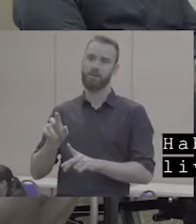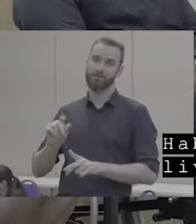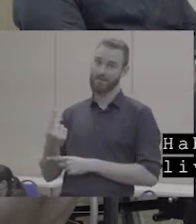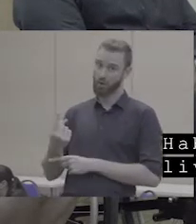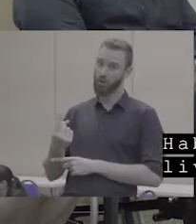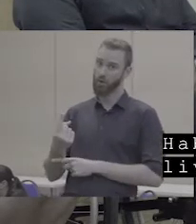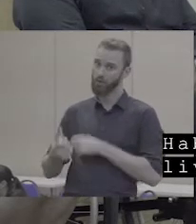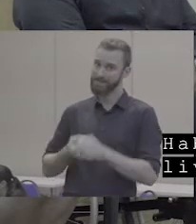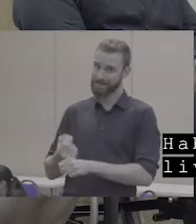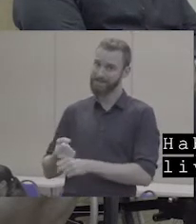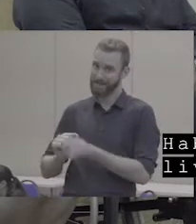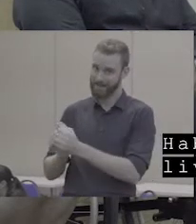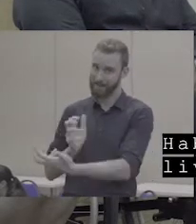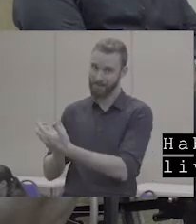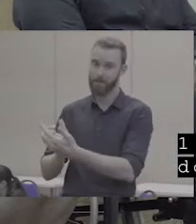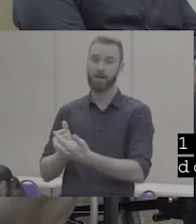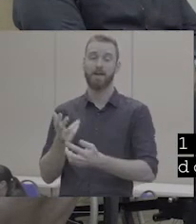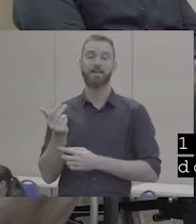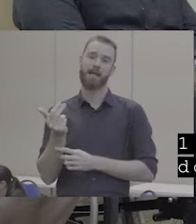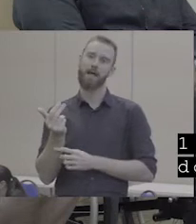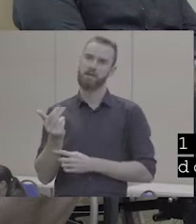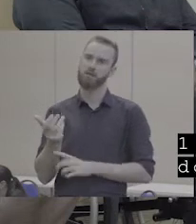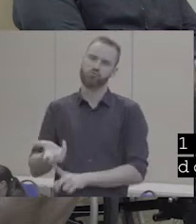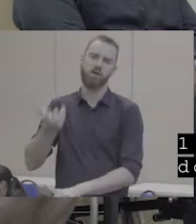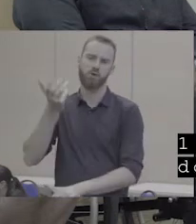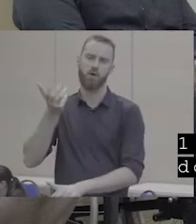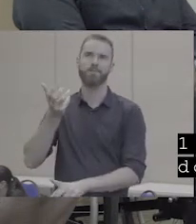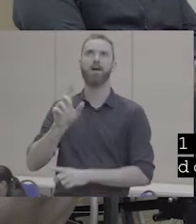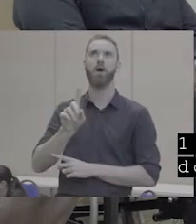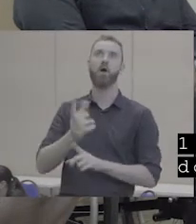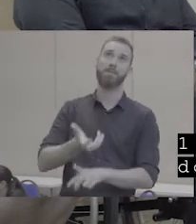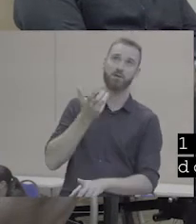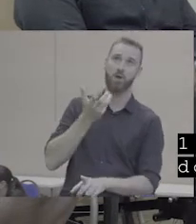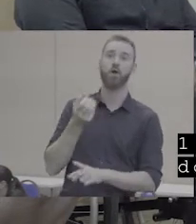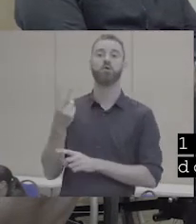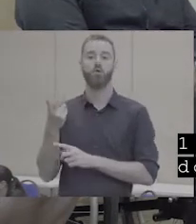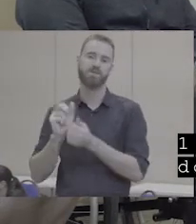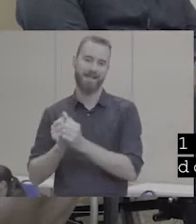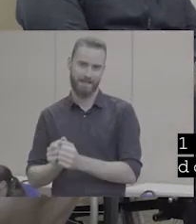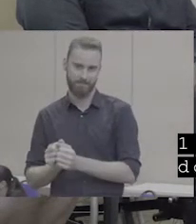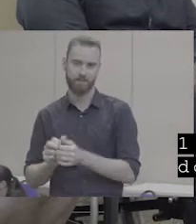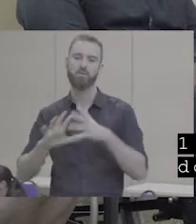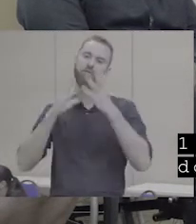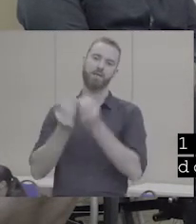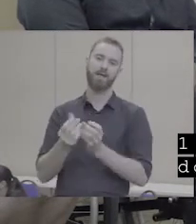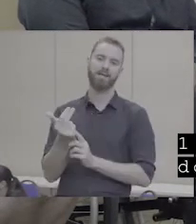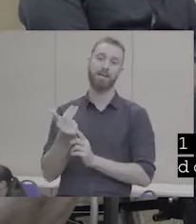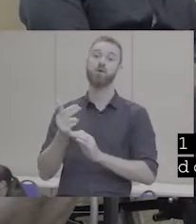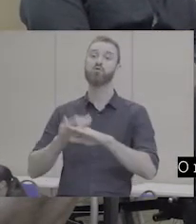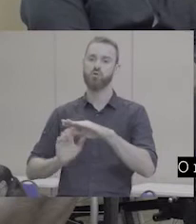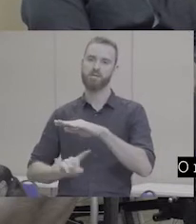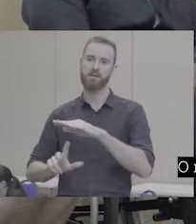qui sont livrés cette année, 13 majeurs sur 1 majeur, 12 adaptés, donc 13 au total